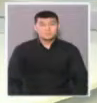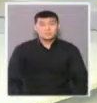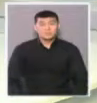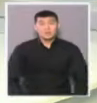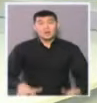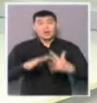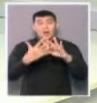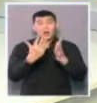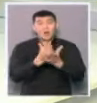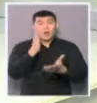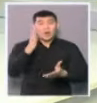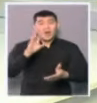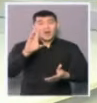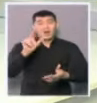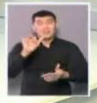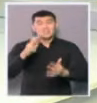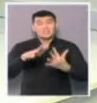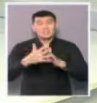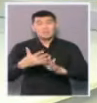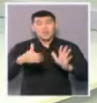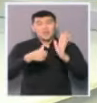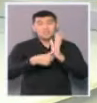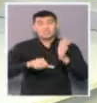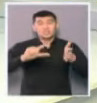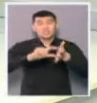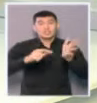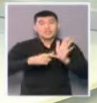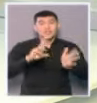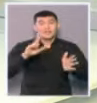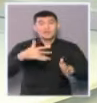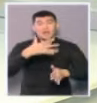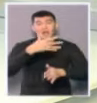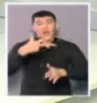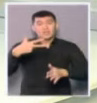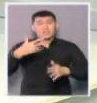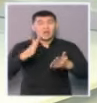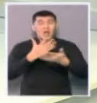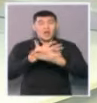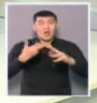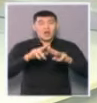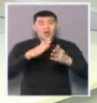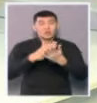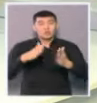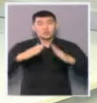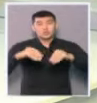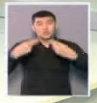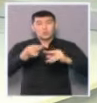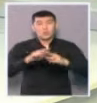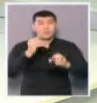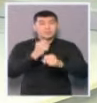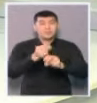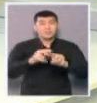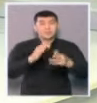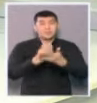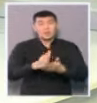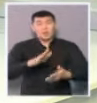В селе Акистау будут сданы в эксплуатацию 60 квартирных 3 жилых дома. В ряде отраслей наблюдается прирост показателей.